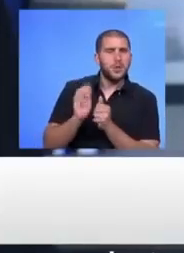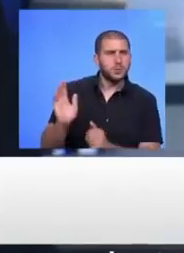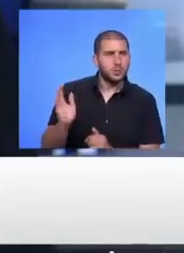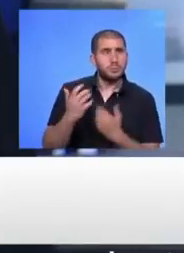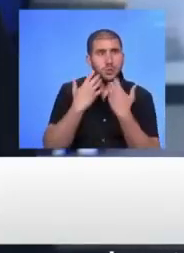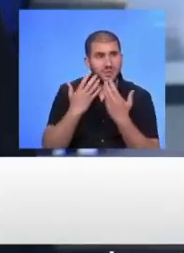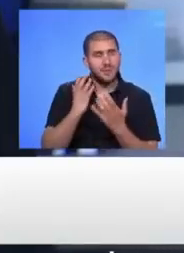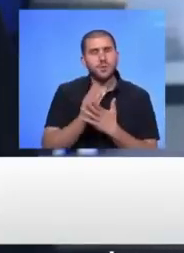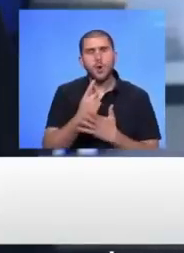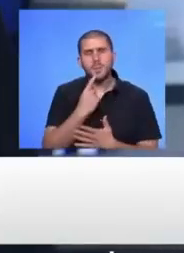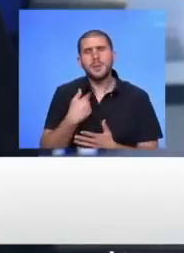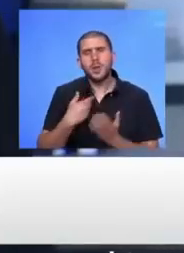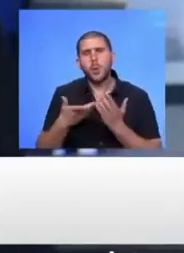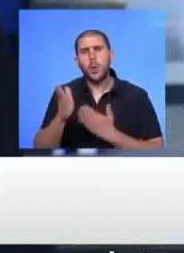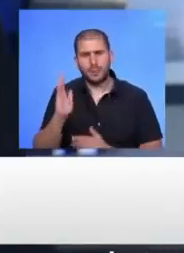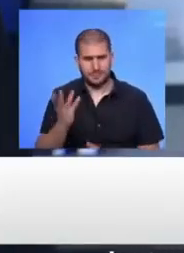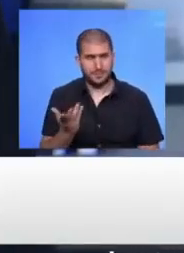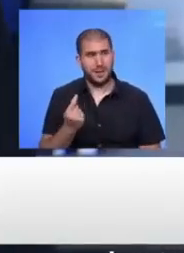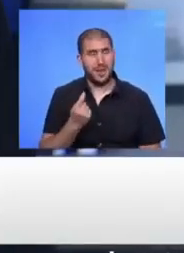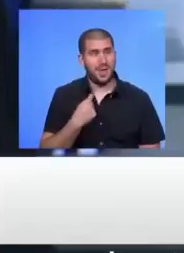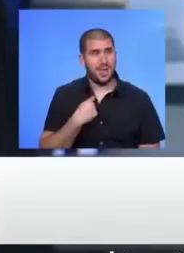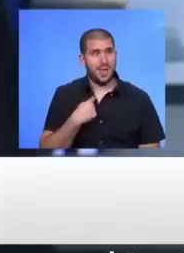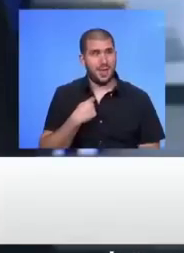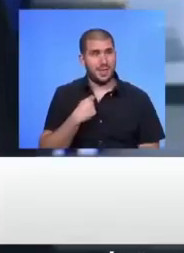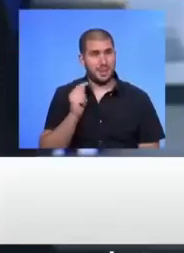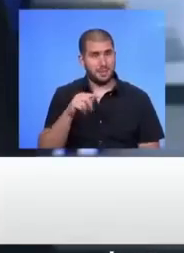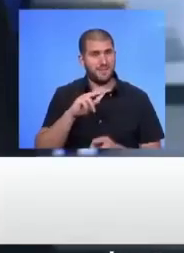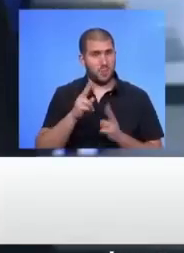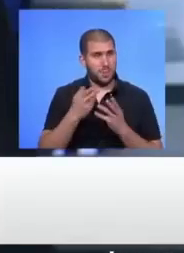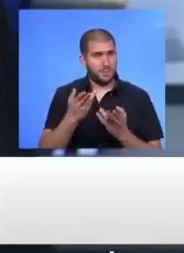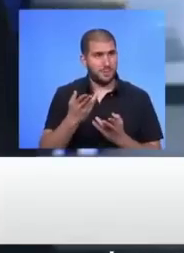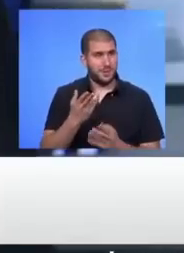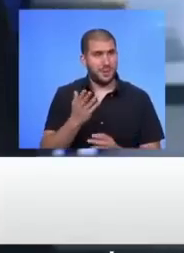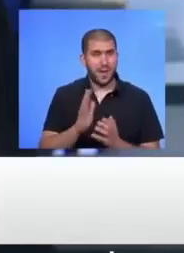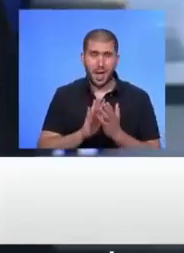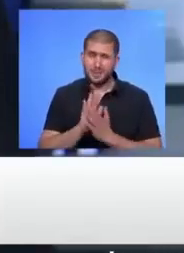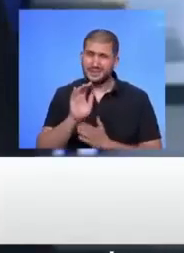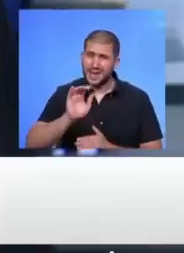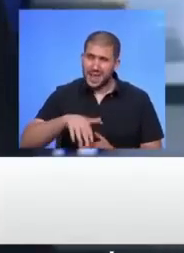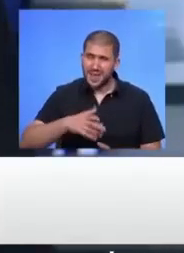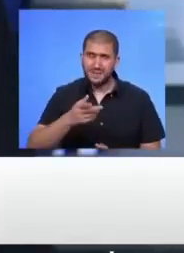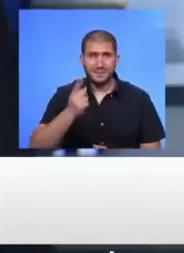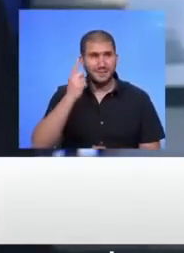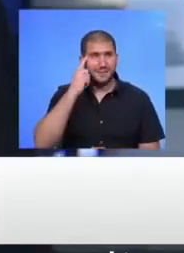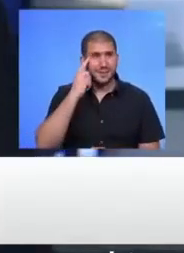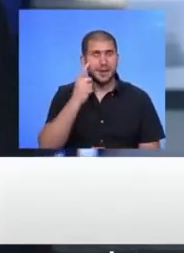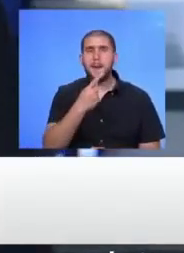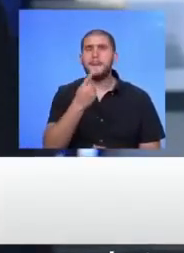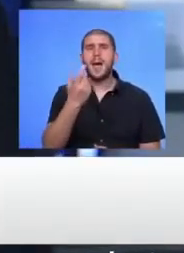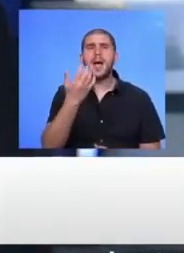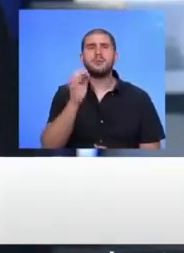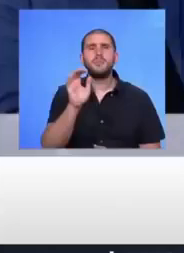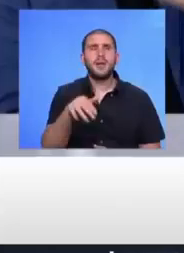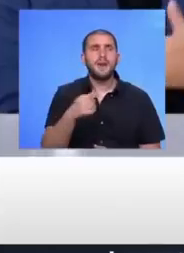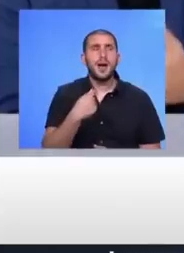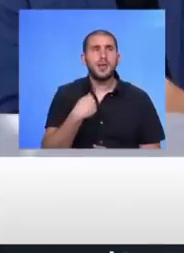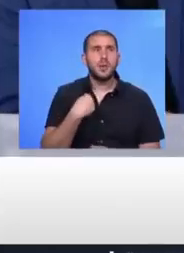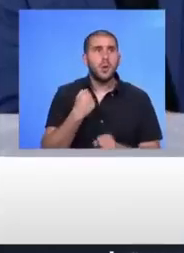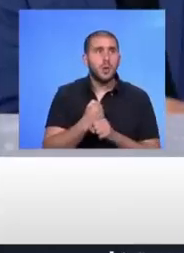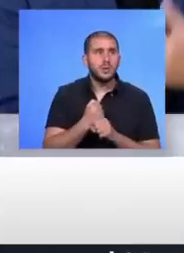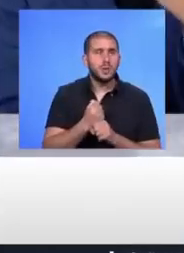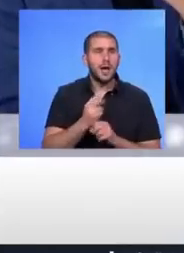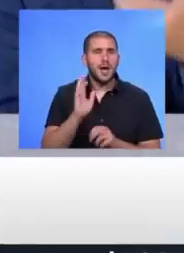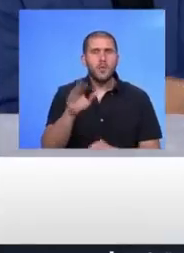הם אומרים, אנחנו הולכים. עכשיו, אני וגיא באים מהעולמות האלה, תקשיבו, 15,000, עזבי לך, 150. אני עושה לך הנחה, הלכתי